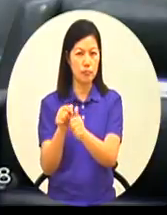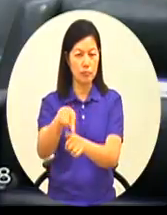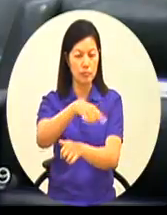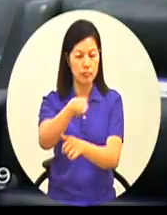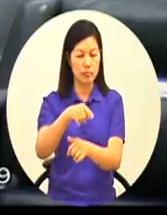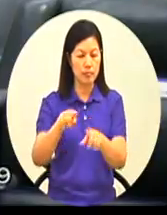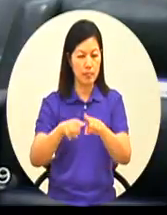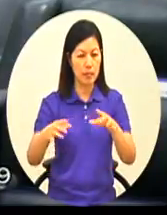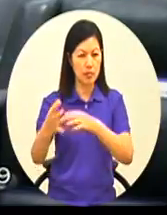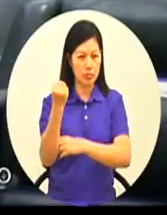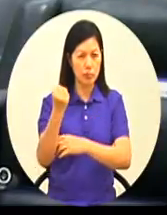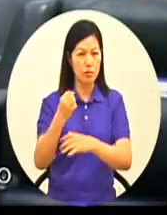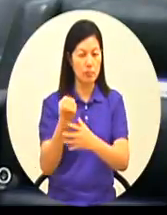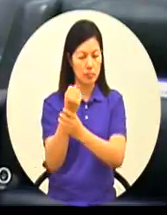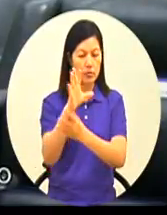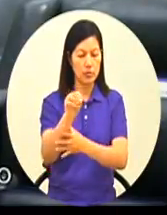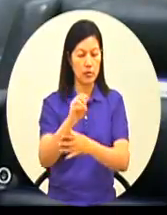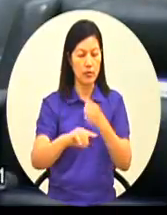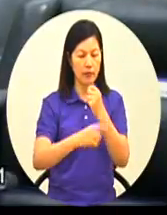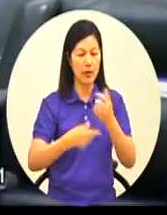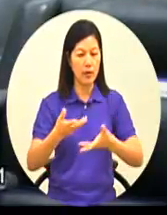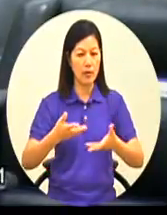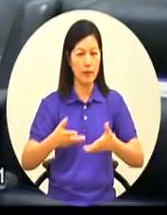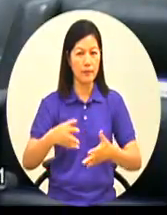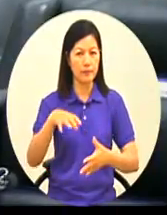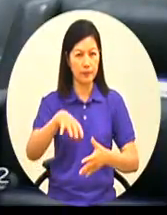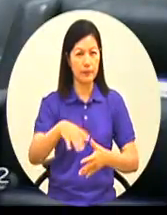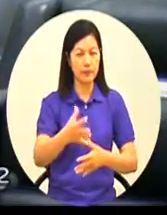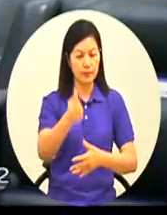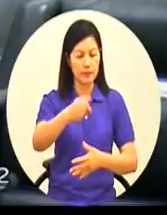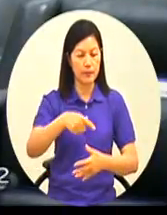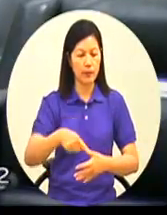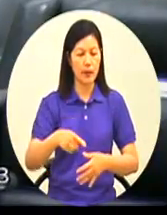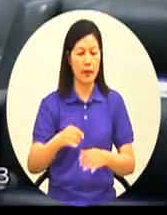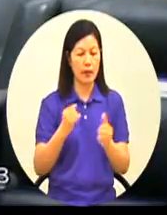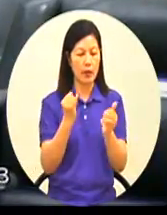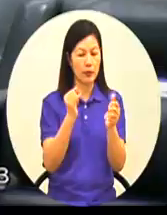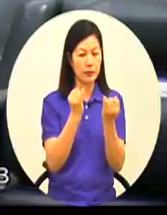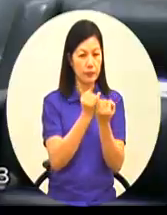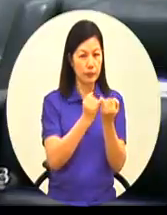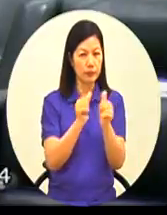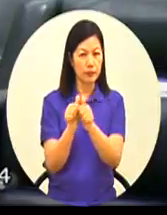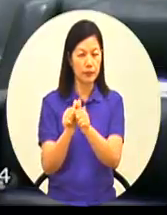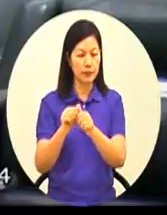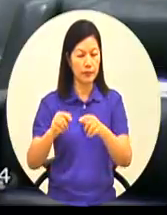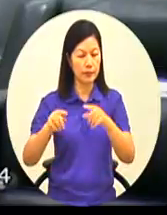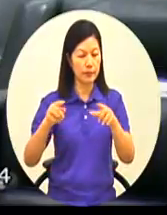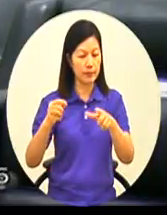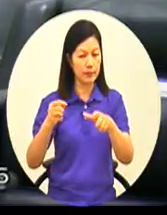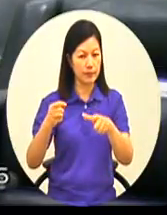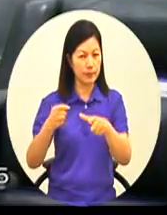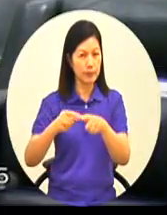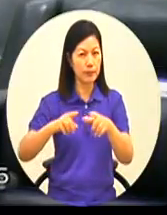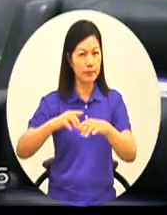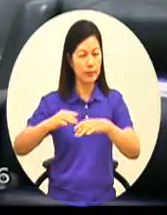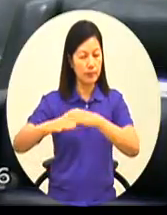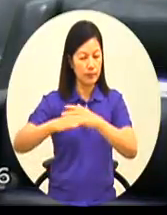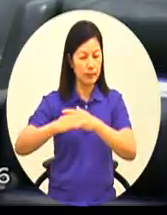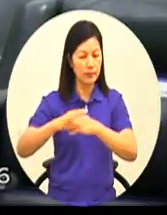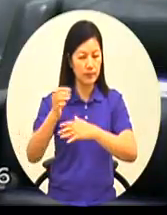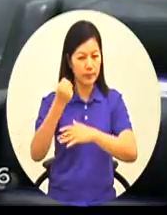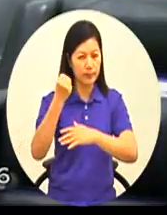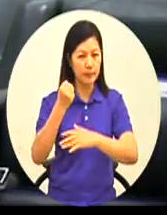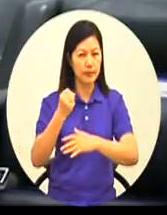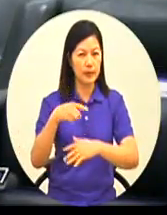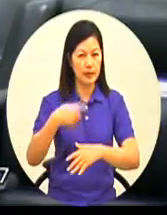法务部长也认为对于婚姻平权要有持一个开放的态度，甚至呢以相当程度的肯